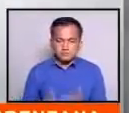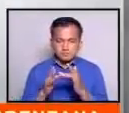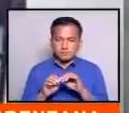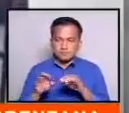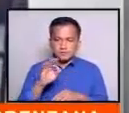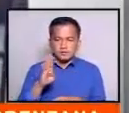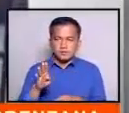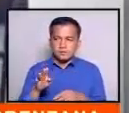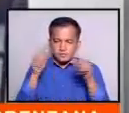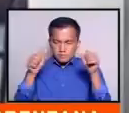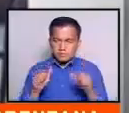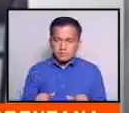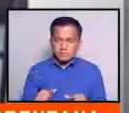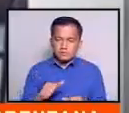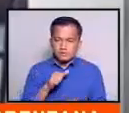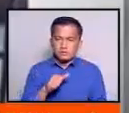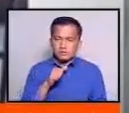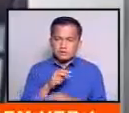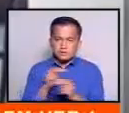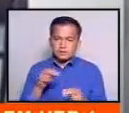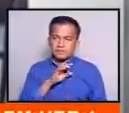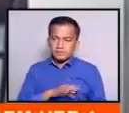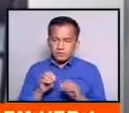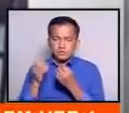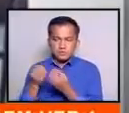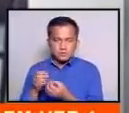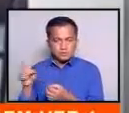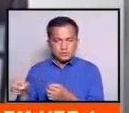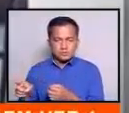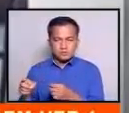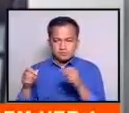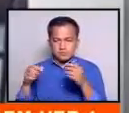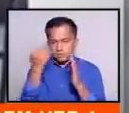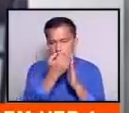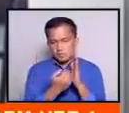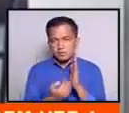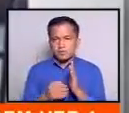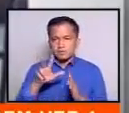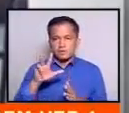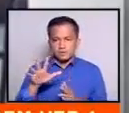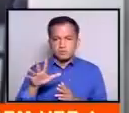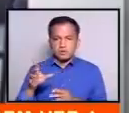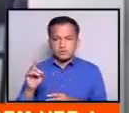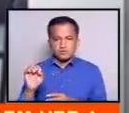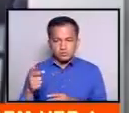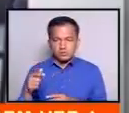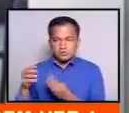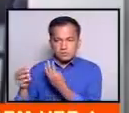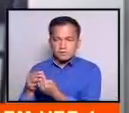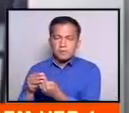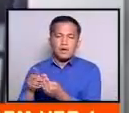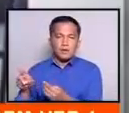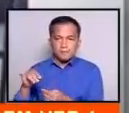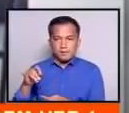Viral ang Facebook post na ito ng non-profit organization na Portion Project. Nakasaad dito na 35 aso sa Muntinlupa Animal Pound